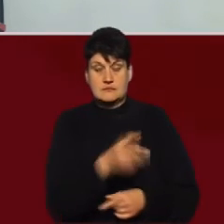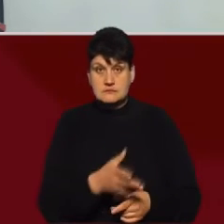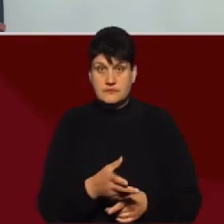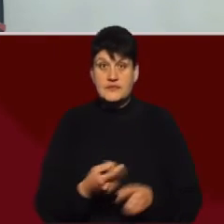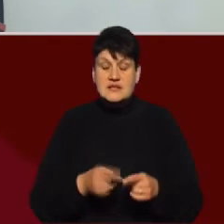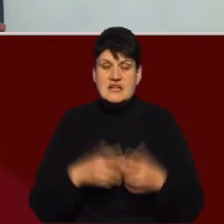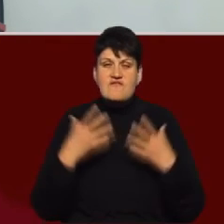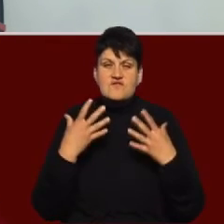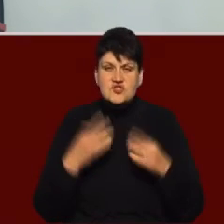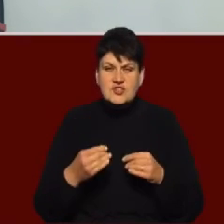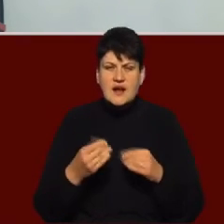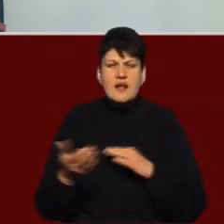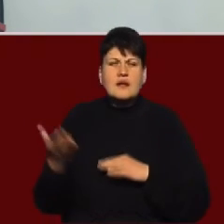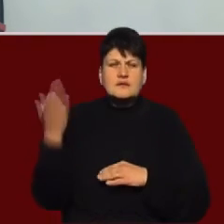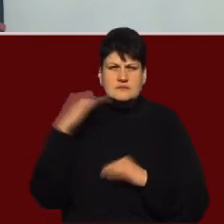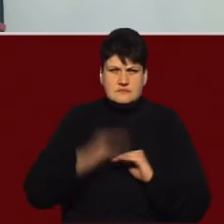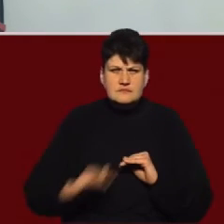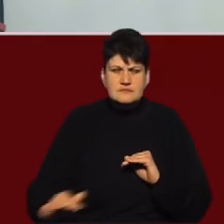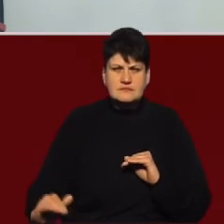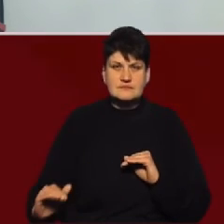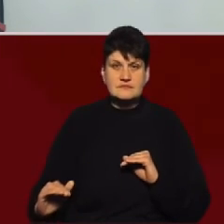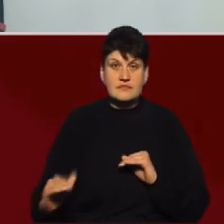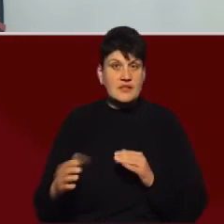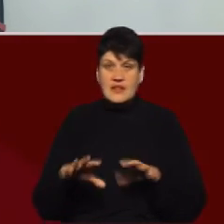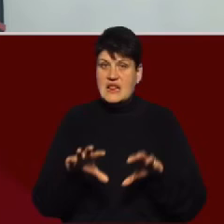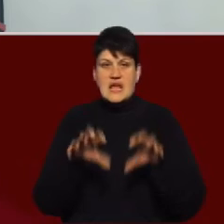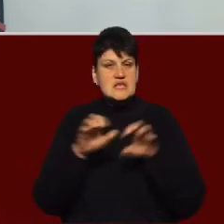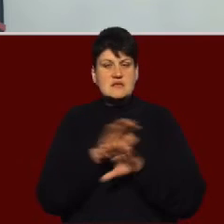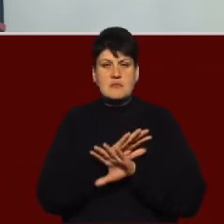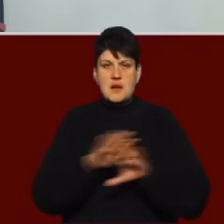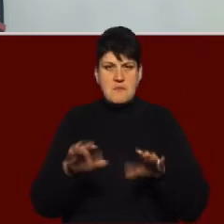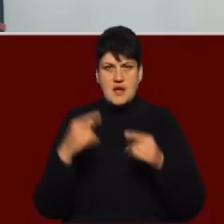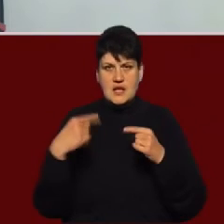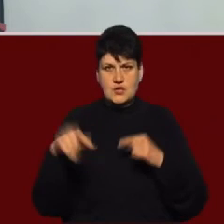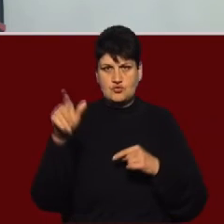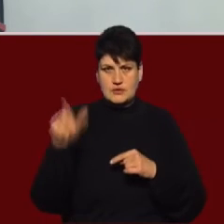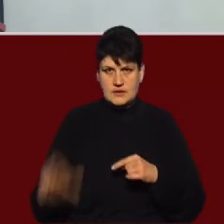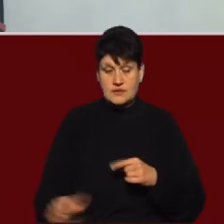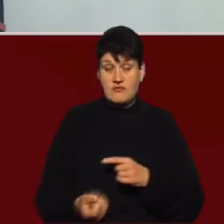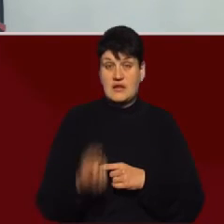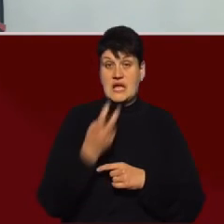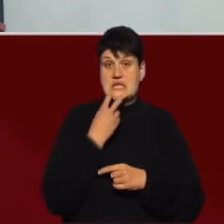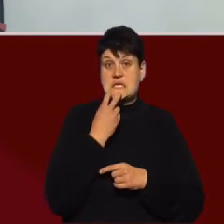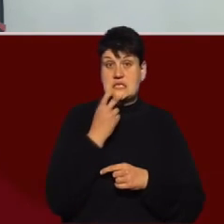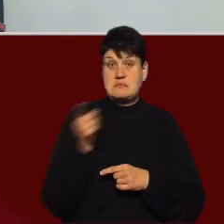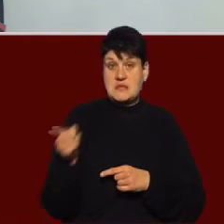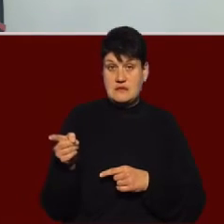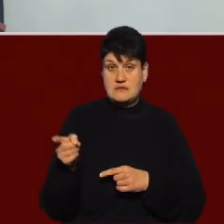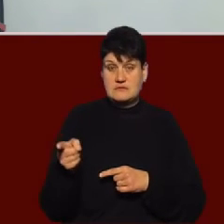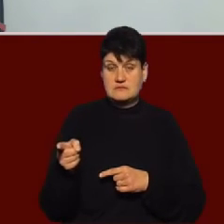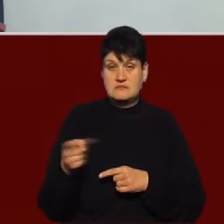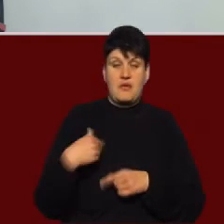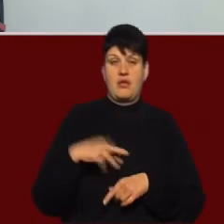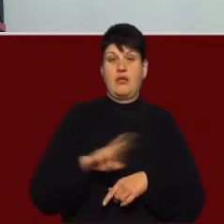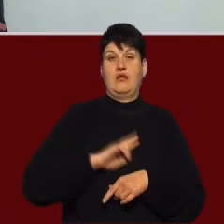віці, коли несприйняття іншого викликає сміх і зверхність, це вже... Навіть поглядом так